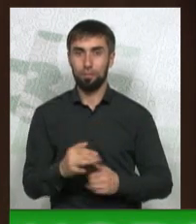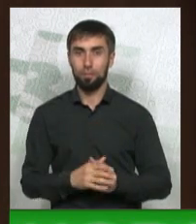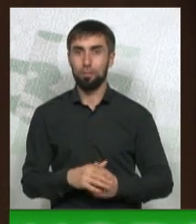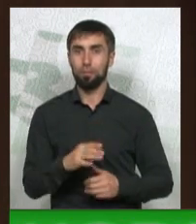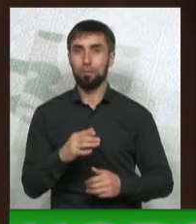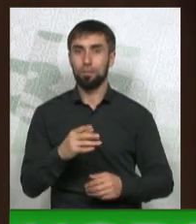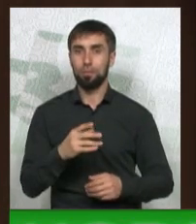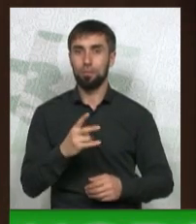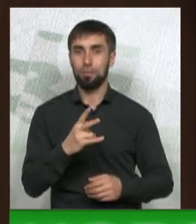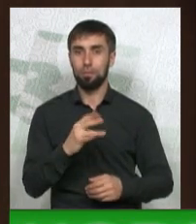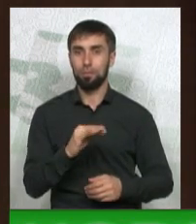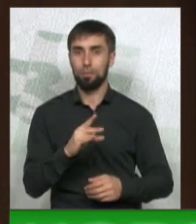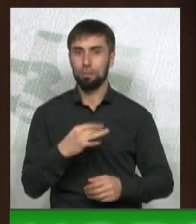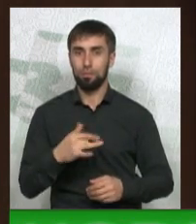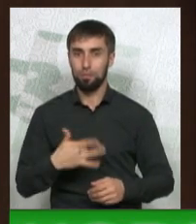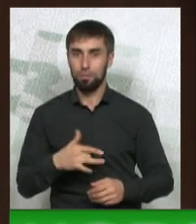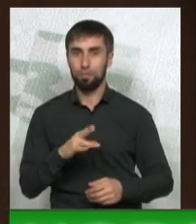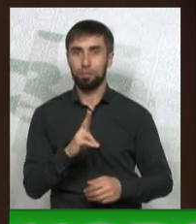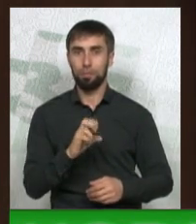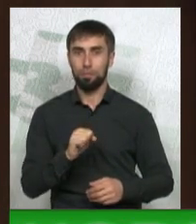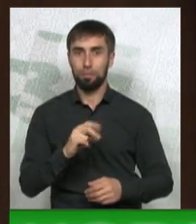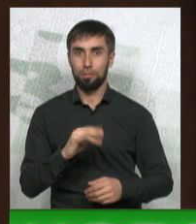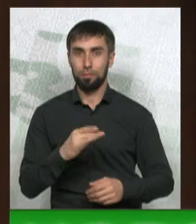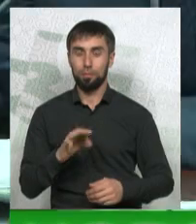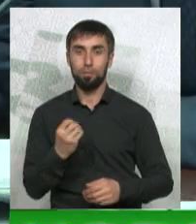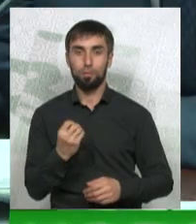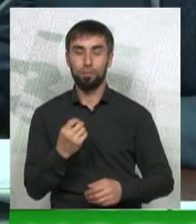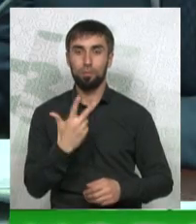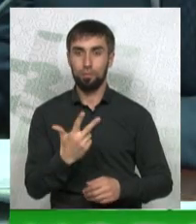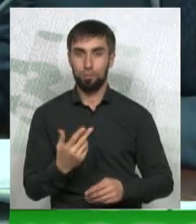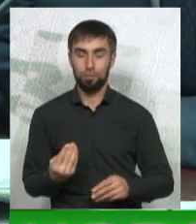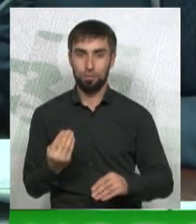Нижних Чулуках, и в Кантышево. Еще вот эти три добавила вопроса.